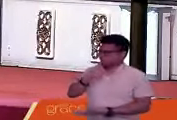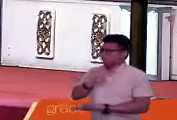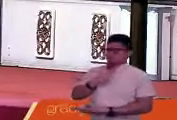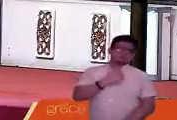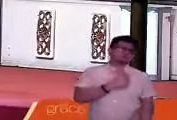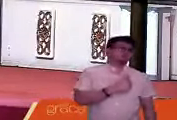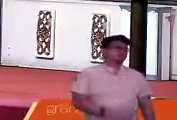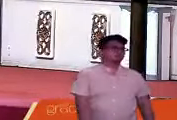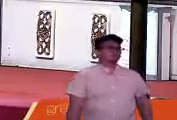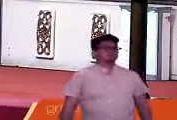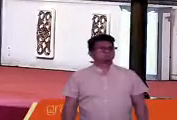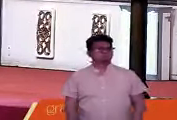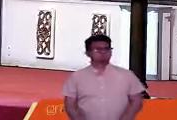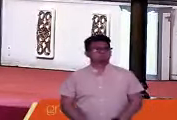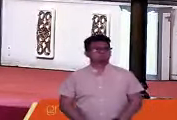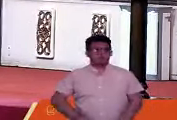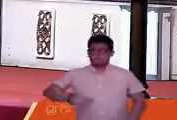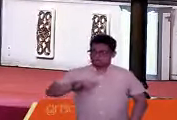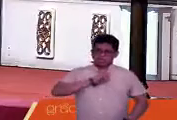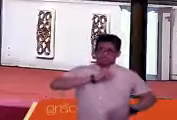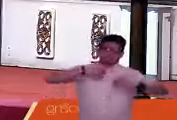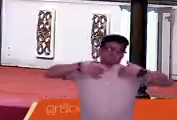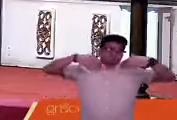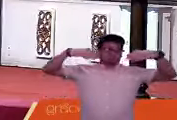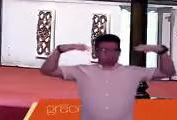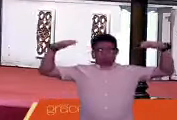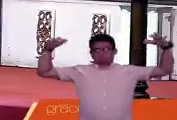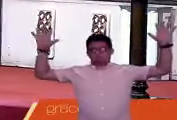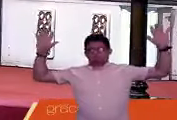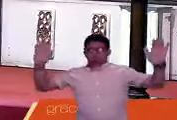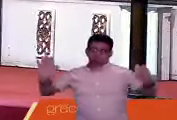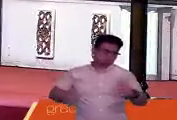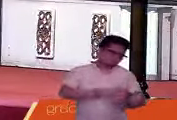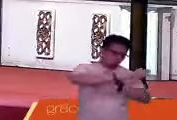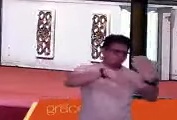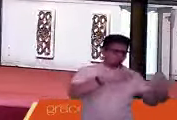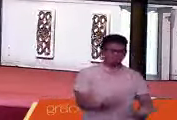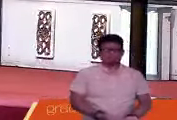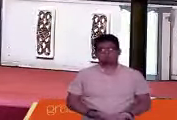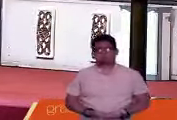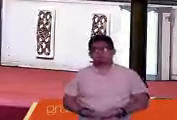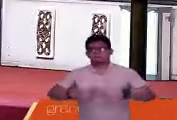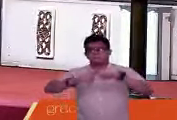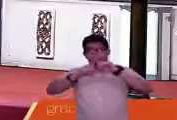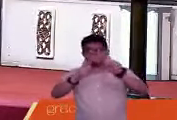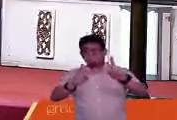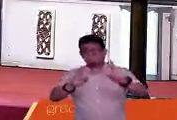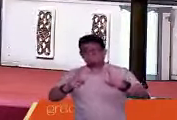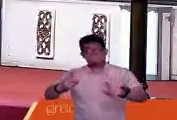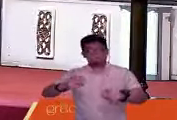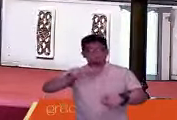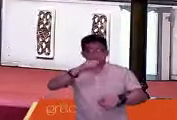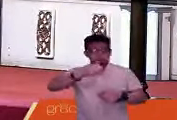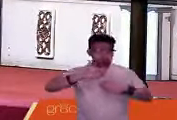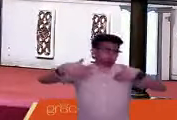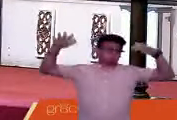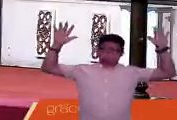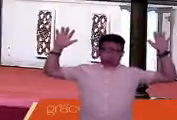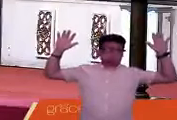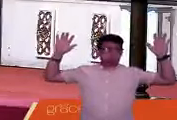I surrender all. Pakurug-kurug pa. I surrender all. Pero, wagod mo surrender